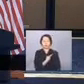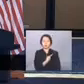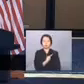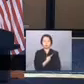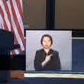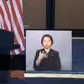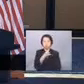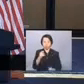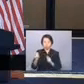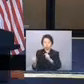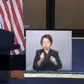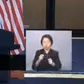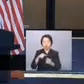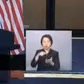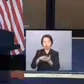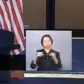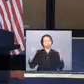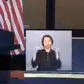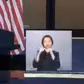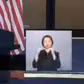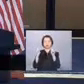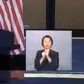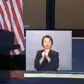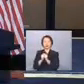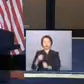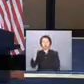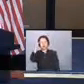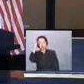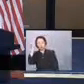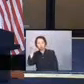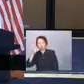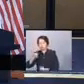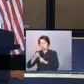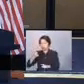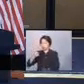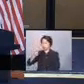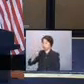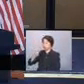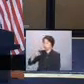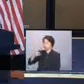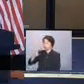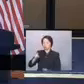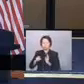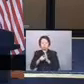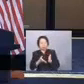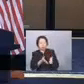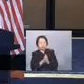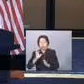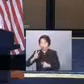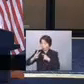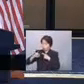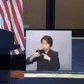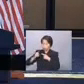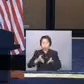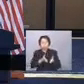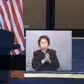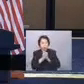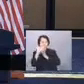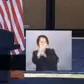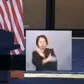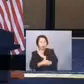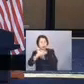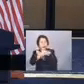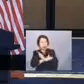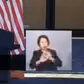Dan tindakan ini adalah selaras dengan pandangan WHO yang menyarankan negara-negara supaya